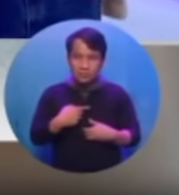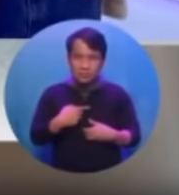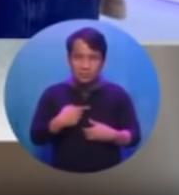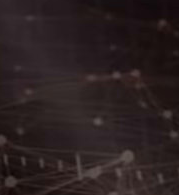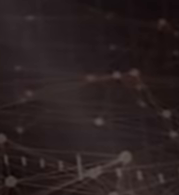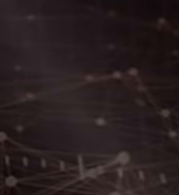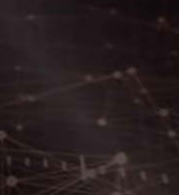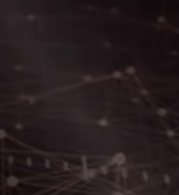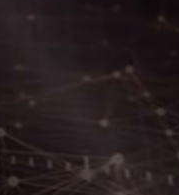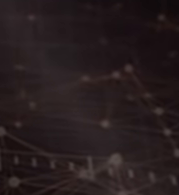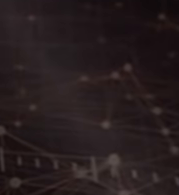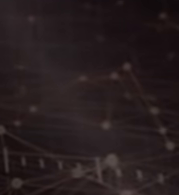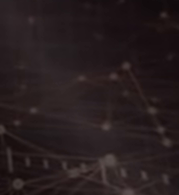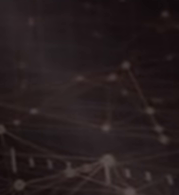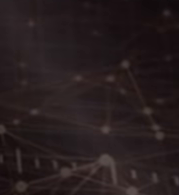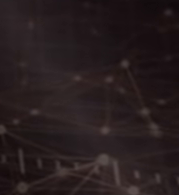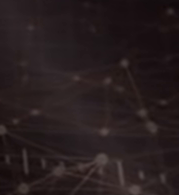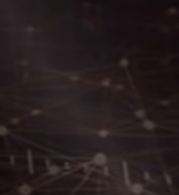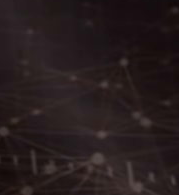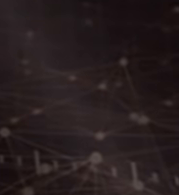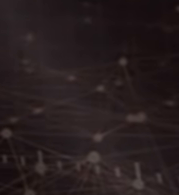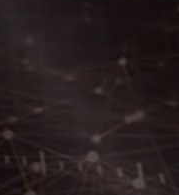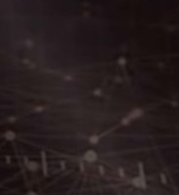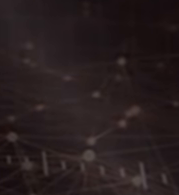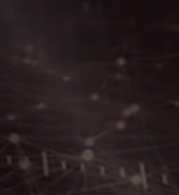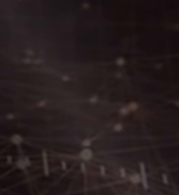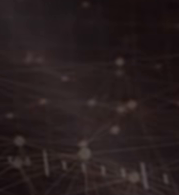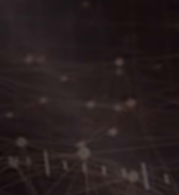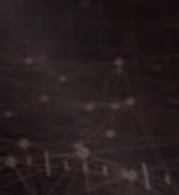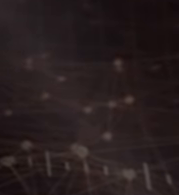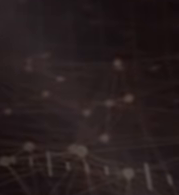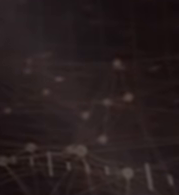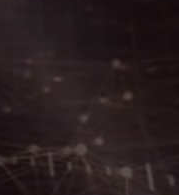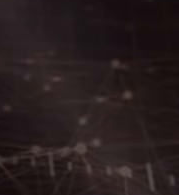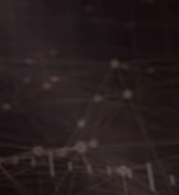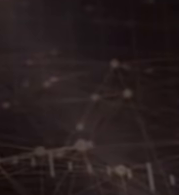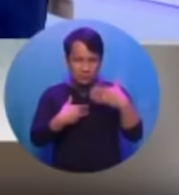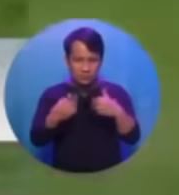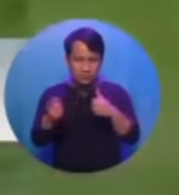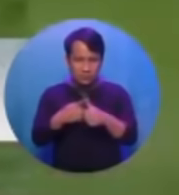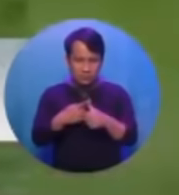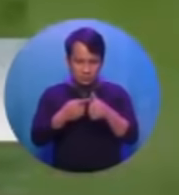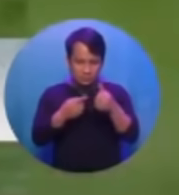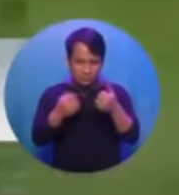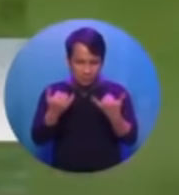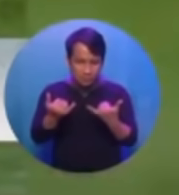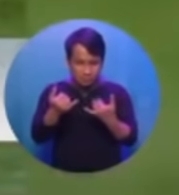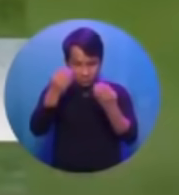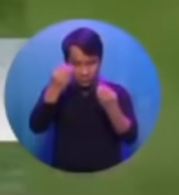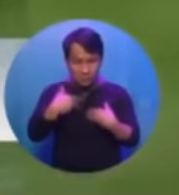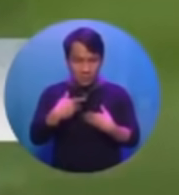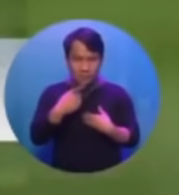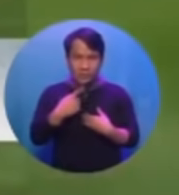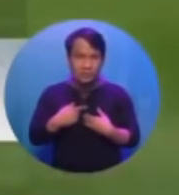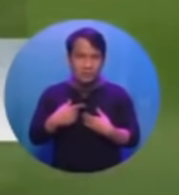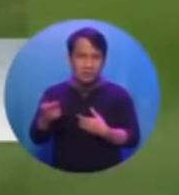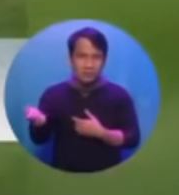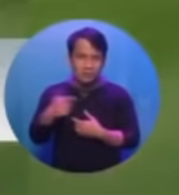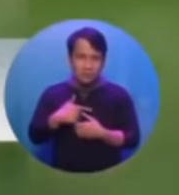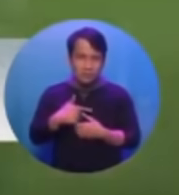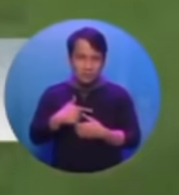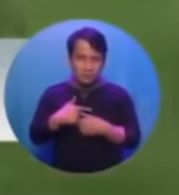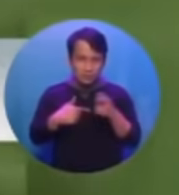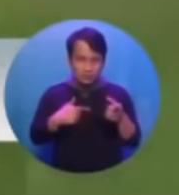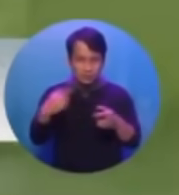biyana niya, kaaway niya mismo itong si Sergeant Nuesca? Ngayon ko lamang po narinig din yun. Hindi pa po nakarating sa amin.